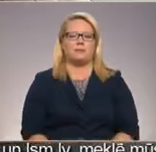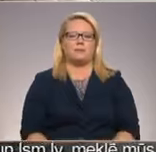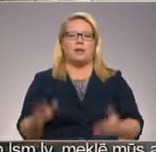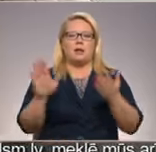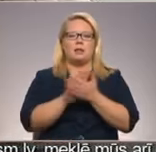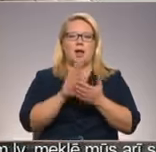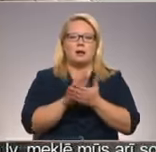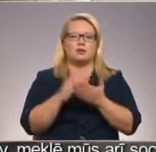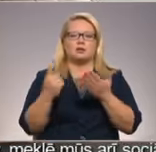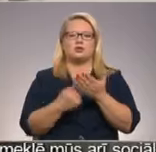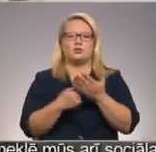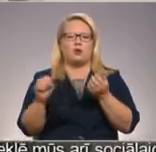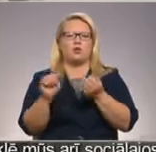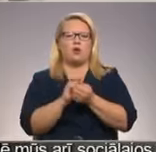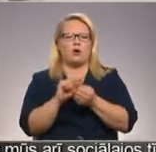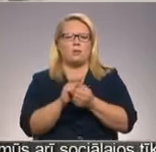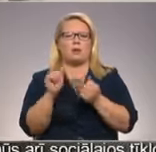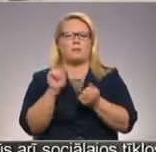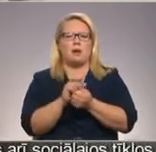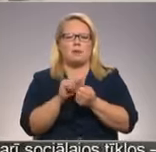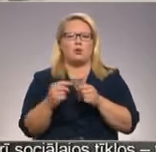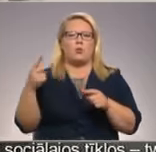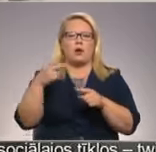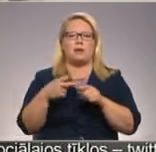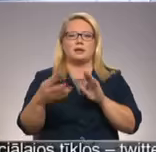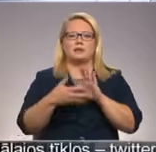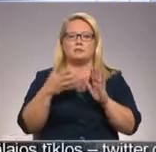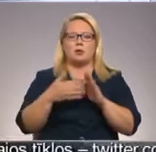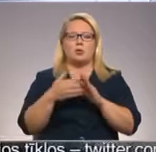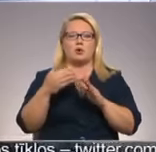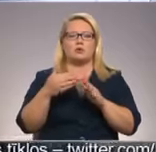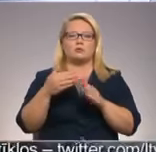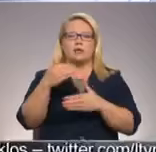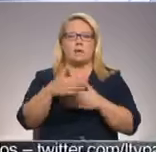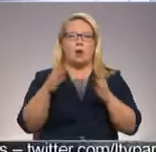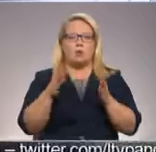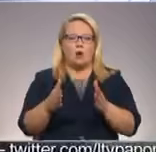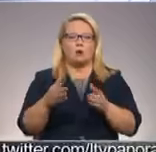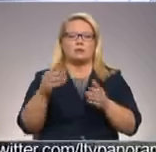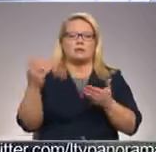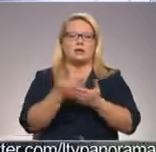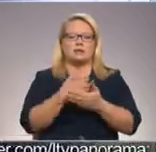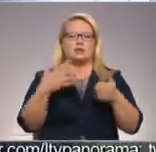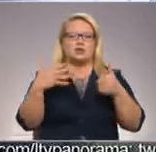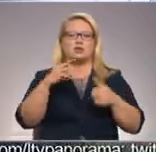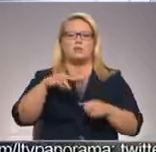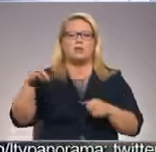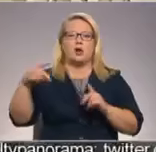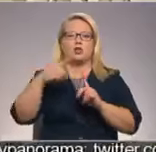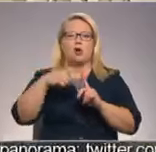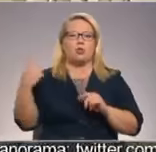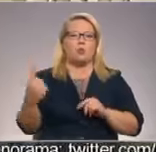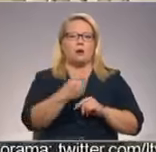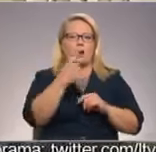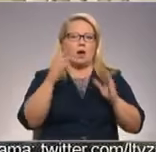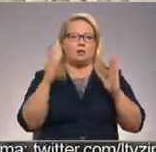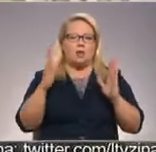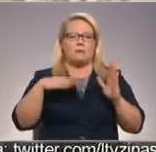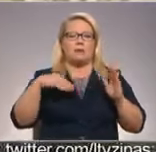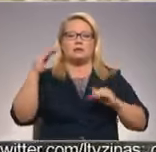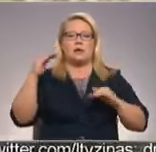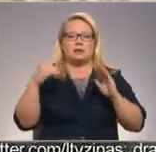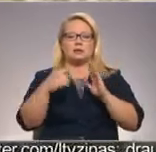Laikraksti žurnāla dokumentu papīrs, kā arī otrais izmantojamais iepakojums Latvijā sasniedz vairāk nekā 60 miljonus tonu gadā. Pēc